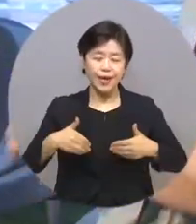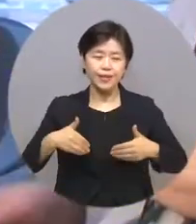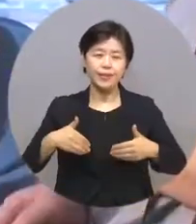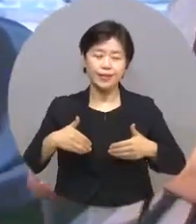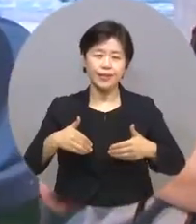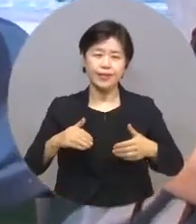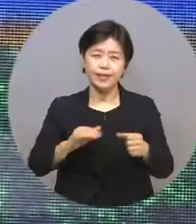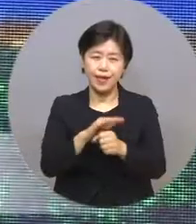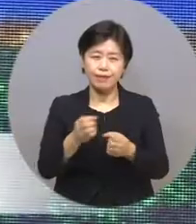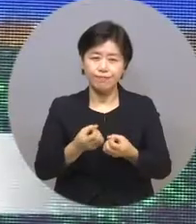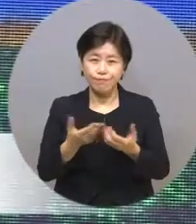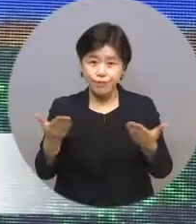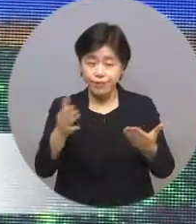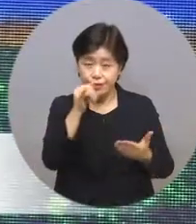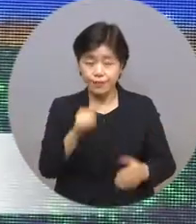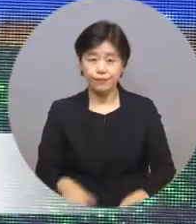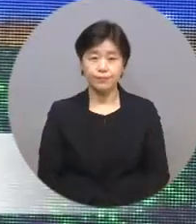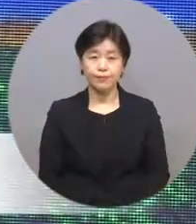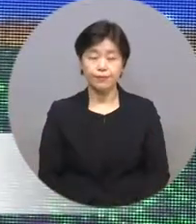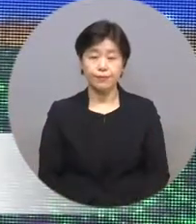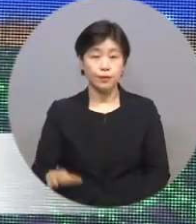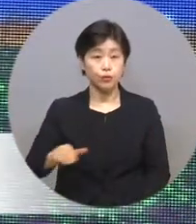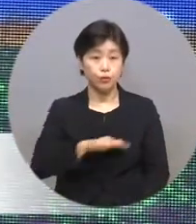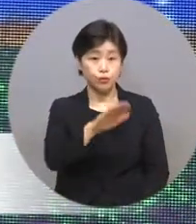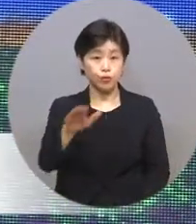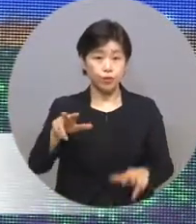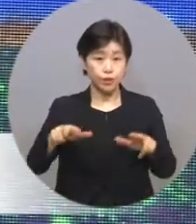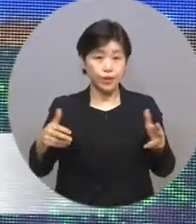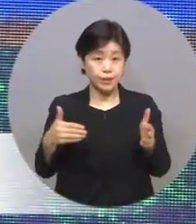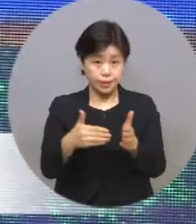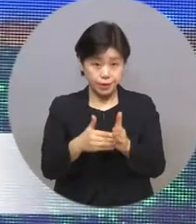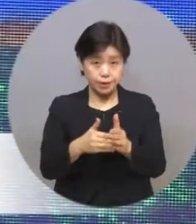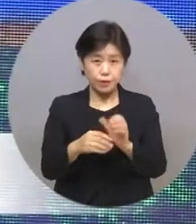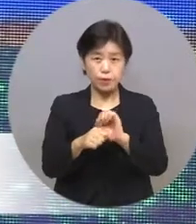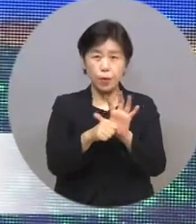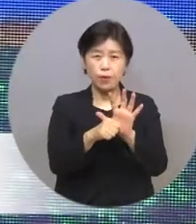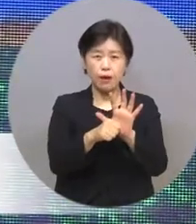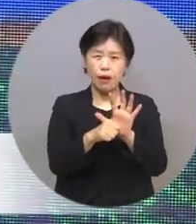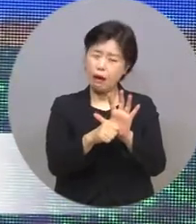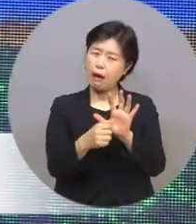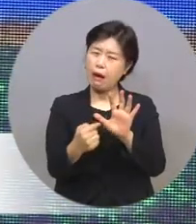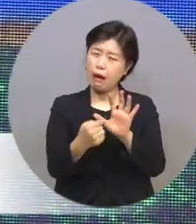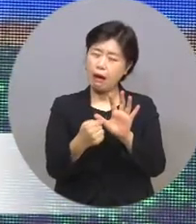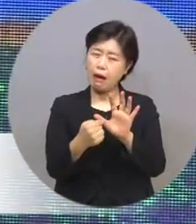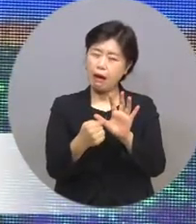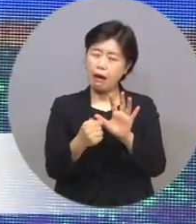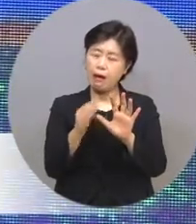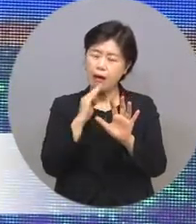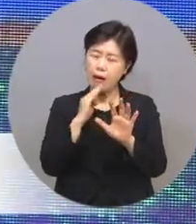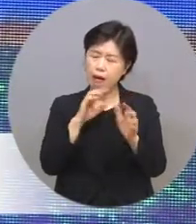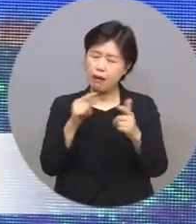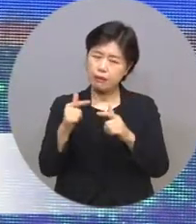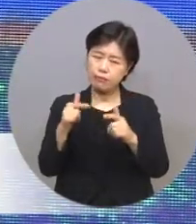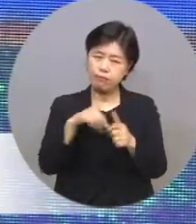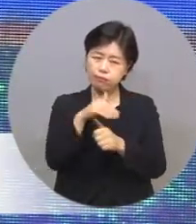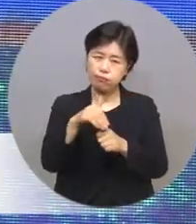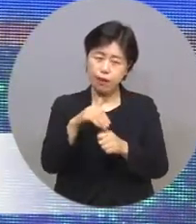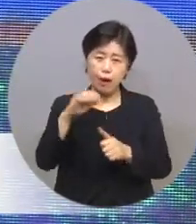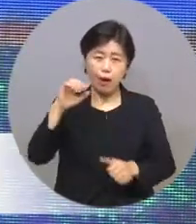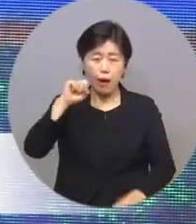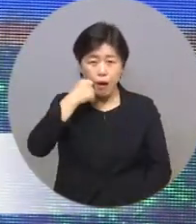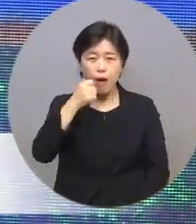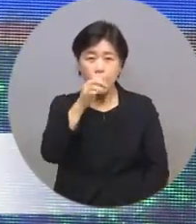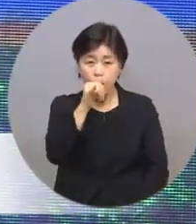진행되었습니다 우리는 그동안 코로나19라는 끝이 보이지 않던 패널 속에서 각자의